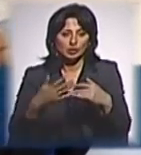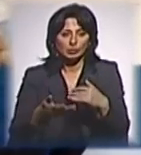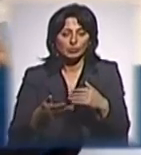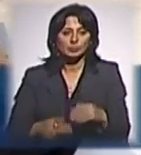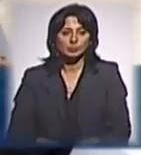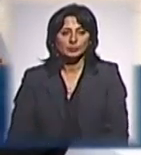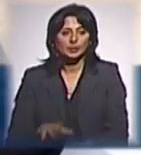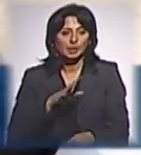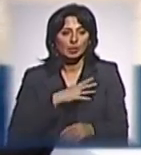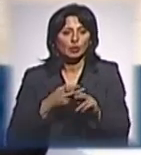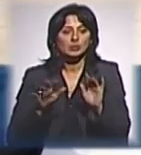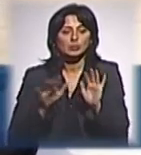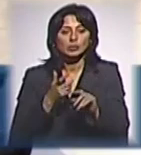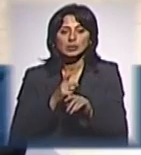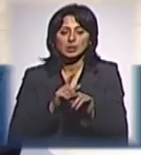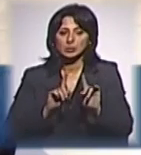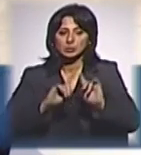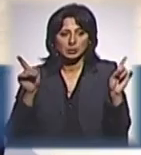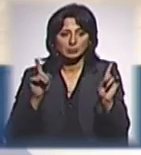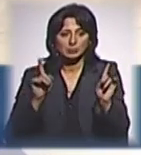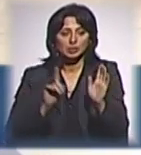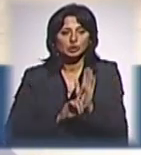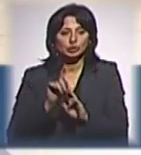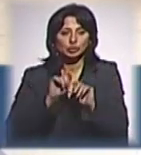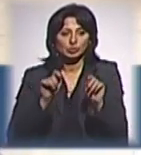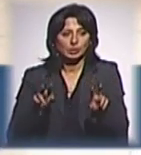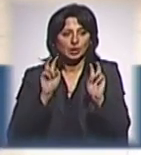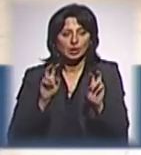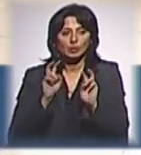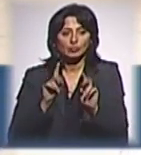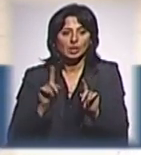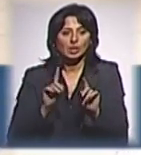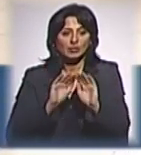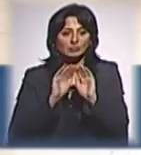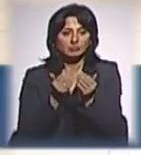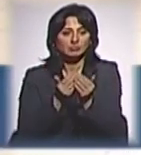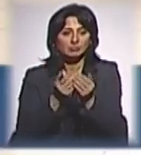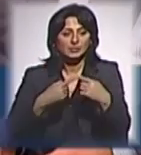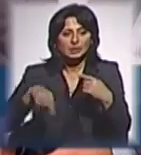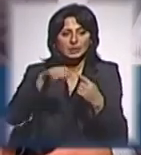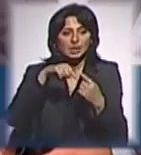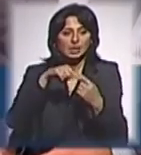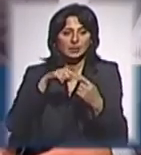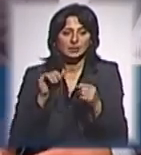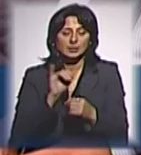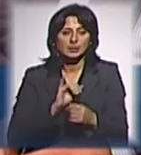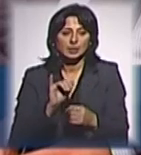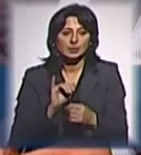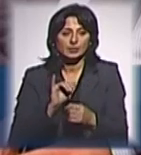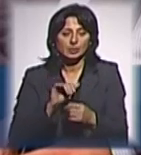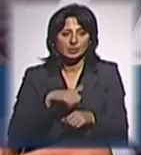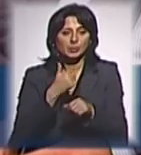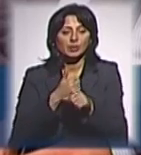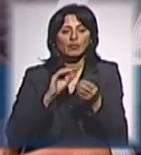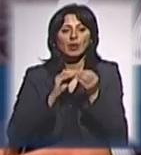შემდგომ, იყო ეს პროცესი ძალიან უცნაური, რომელმაც შექმნა ეგრეთ წოდებული რაღაცა ჩაკეტილი წრე, სადაც